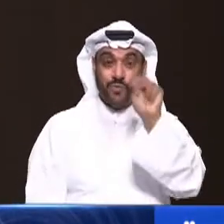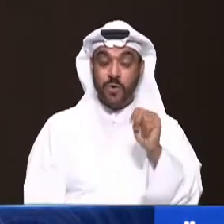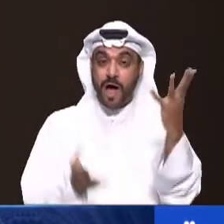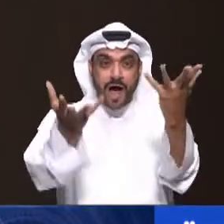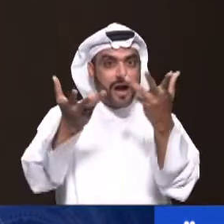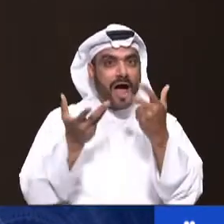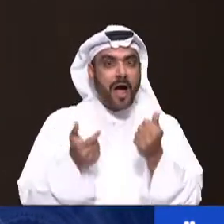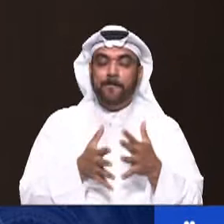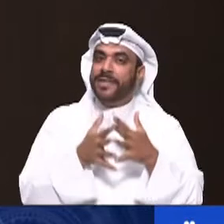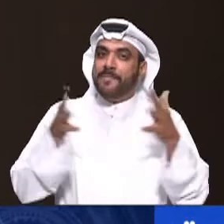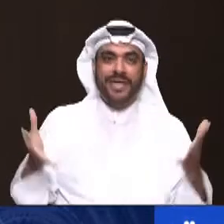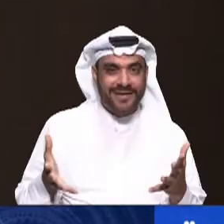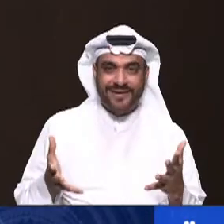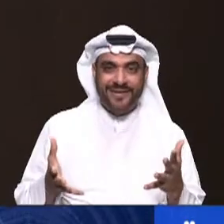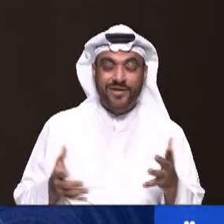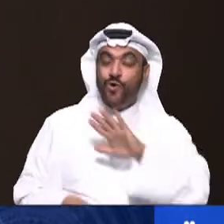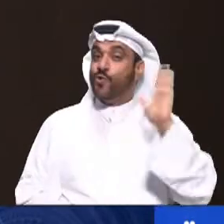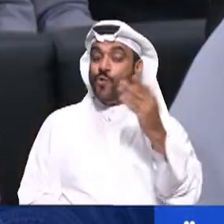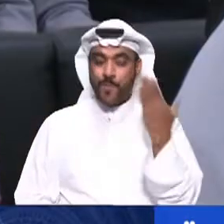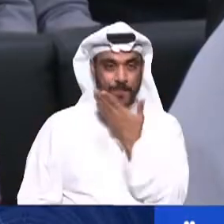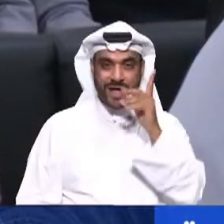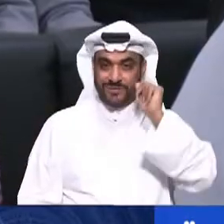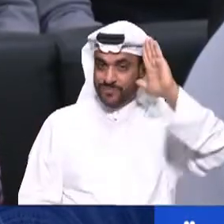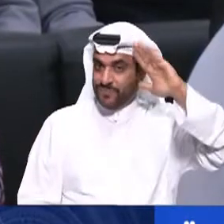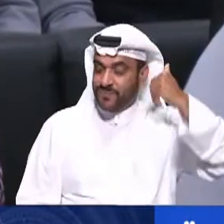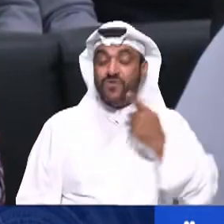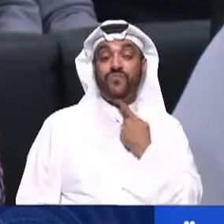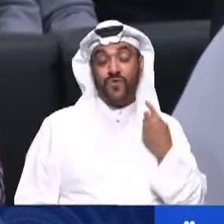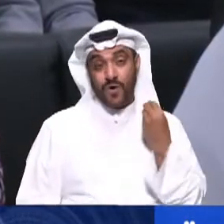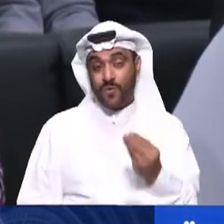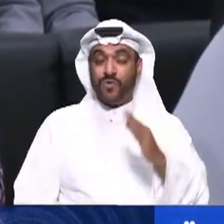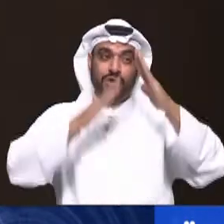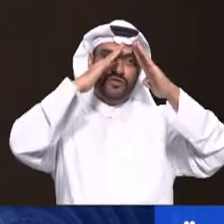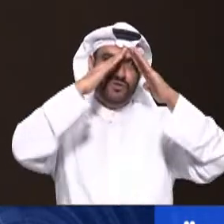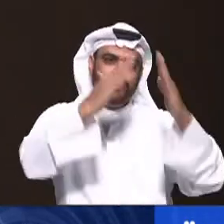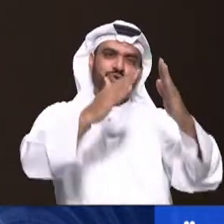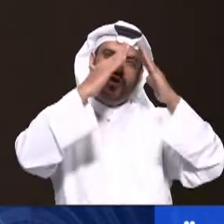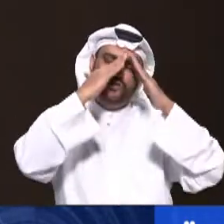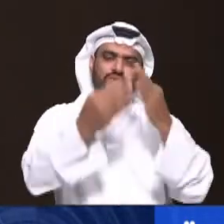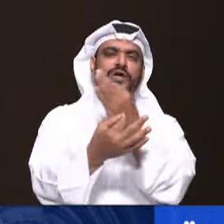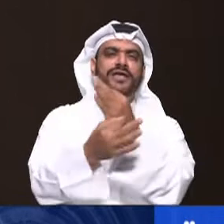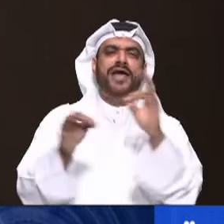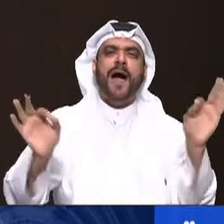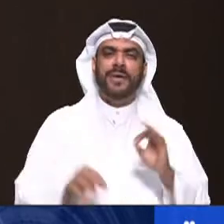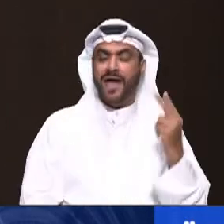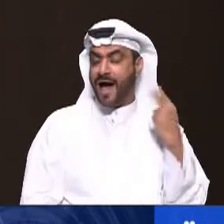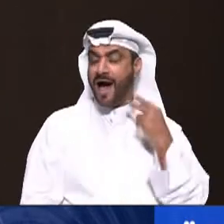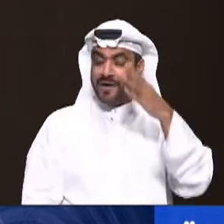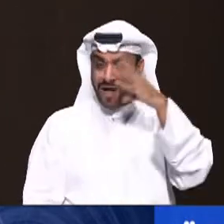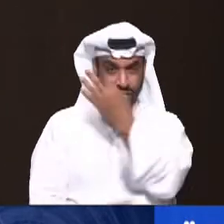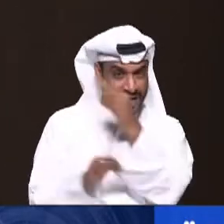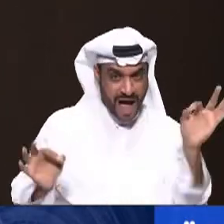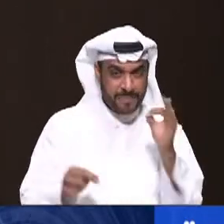رقم كبير، يعني طلابنا مهتمين في هذا النوع من المسابقات. يعني أقدم جزيل الشكر والتقدير لكل الجهات أمانة من يحافظها،